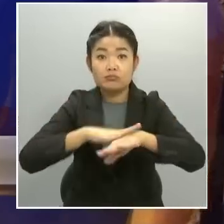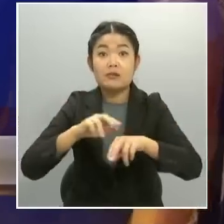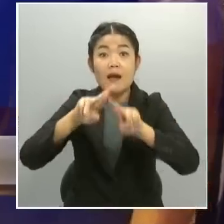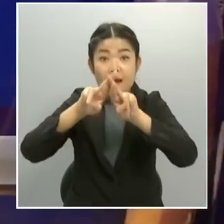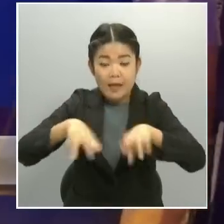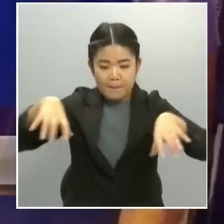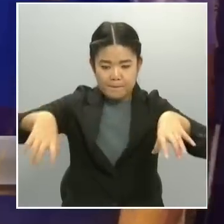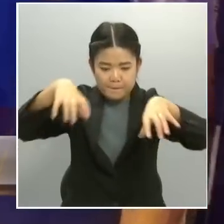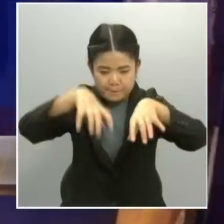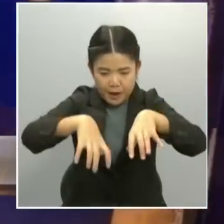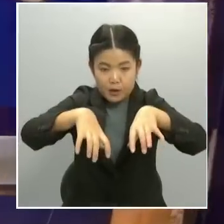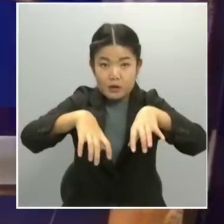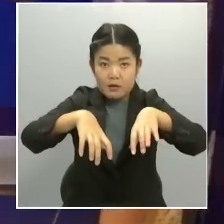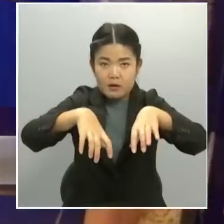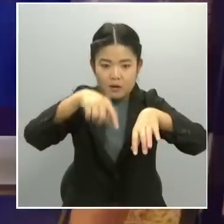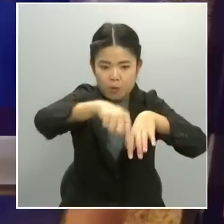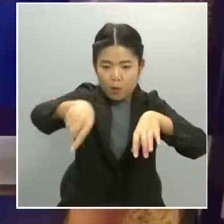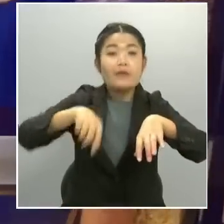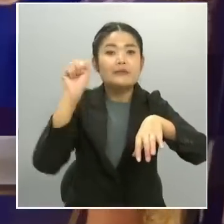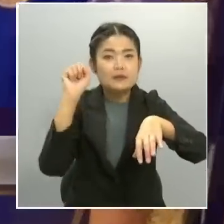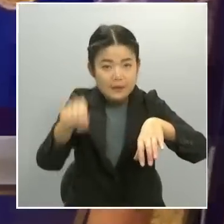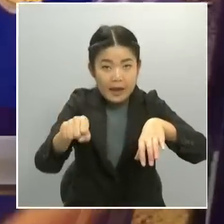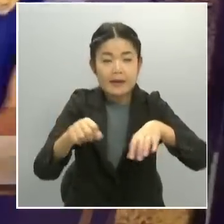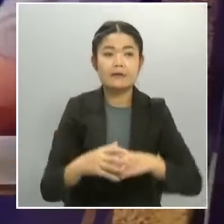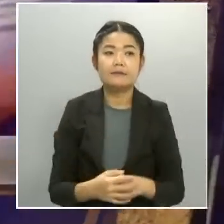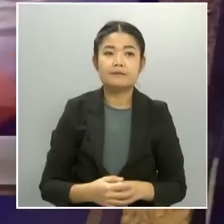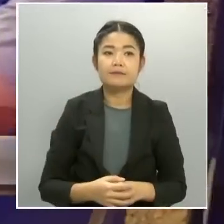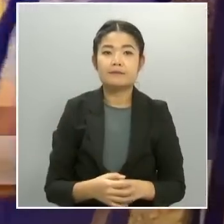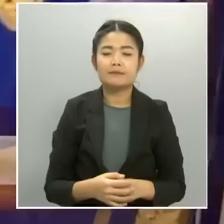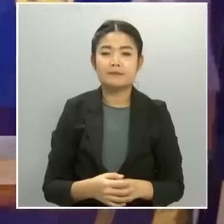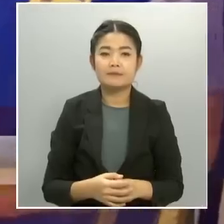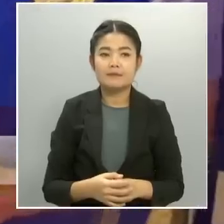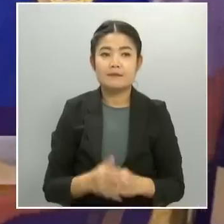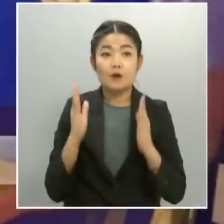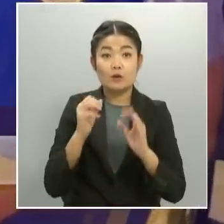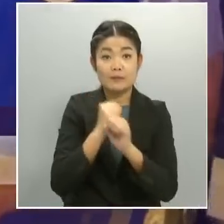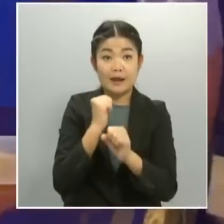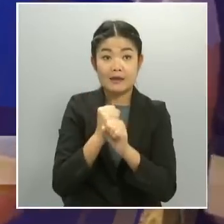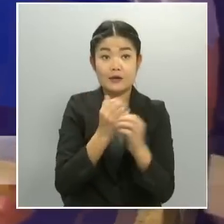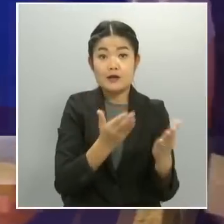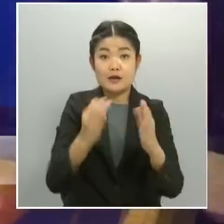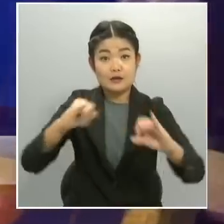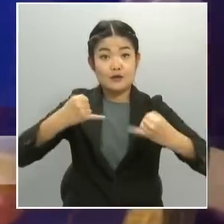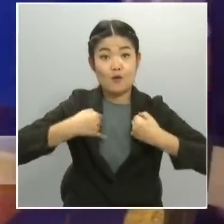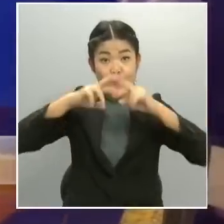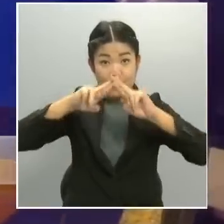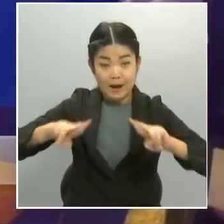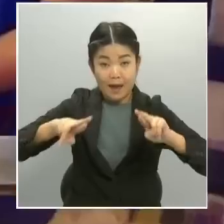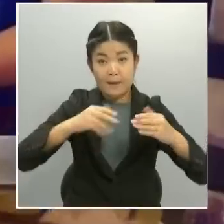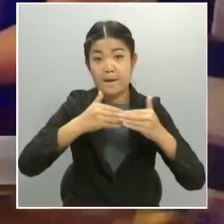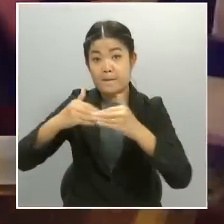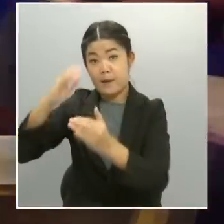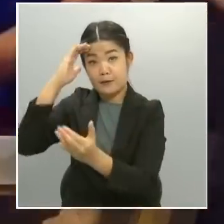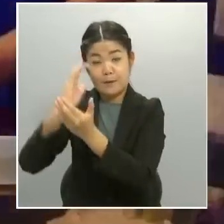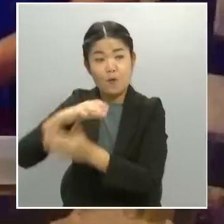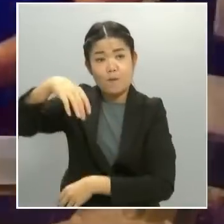เนี่ย ค่ะ ถ้ามองว่าบริเวณเดียวกันนี่ก็ใช่เบื้องต้นเป็นยังไง เบื้องต้นเจ้าหน้าที่ก็เชิญเจ้าของร้านไปที่สภ.พลูตาหลวงนะคะก็ให้ไ